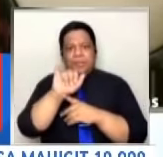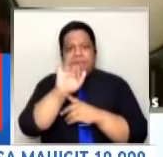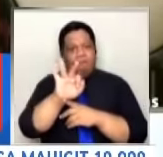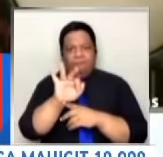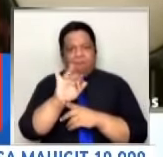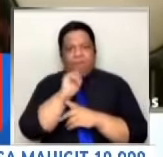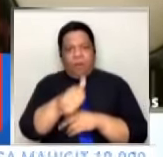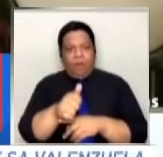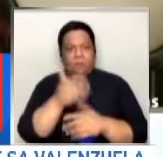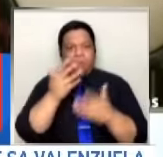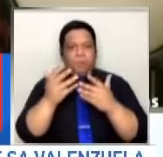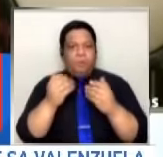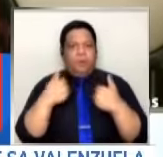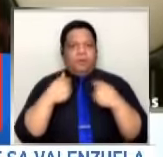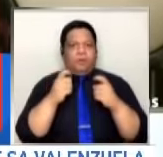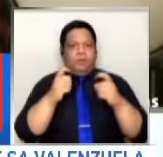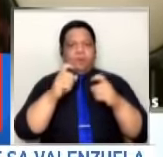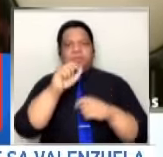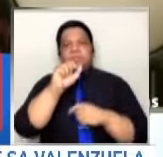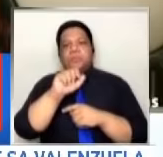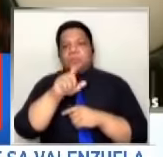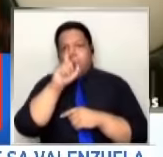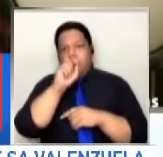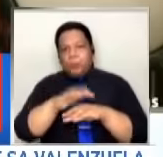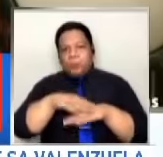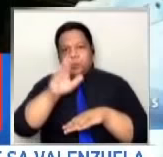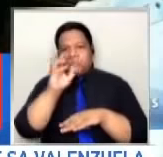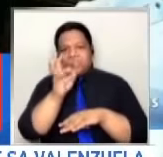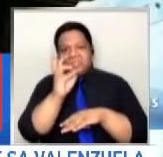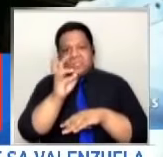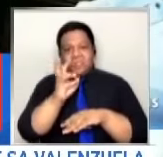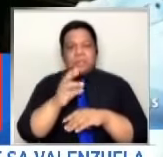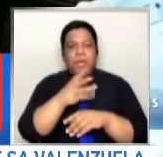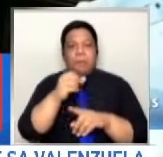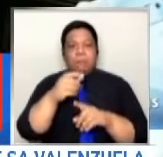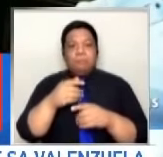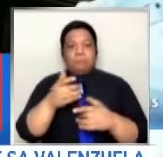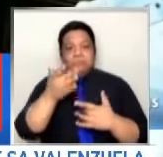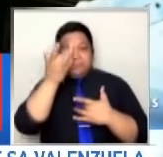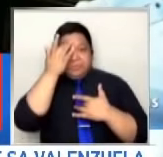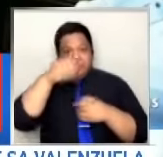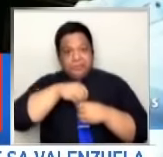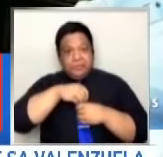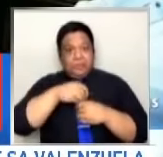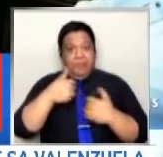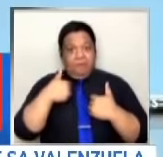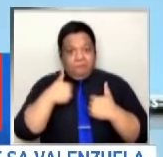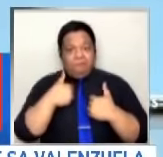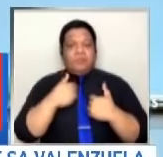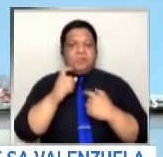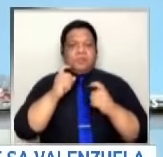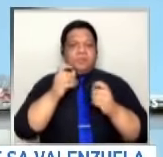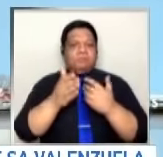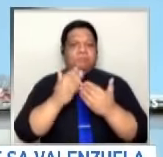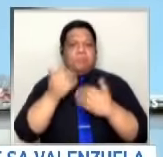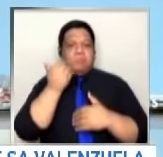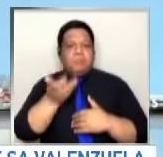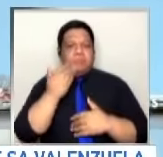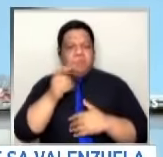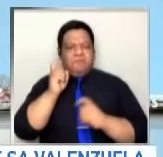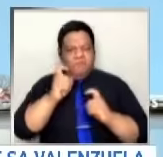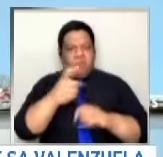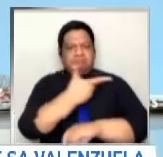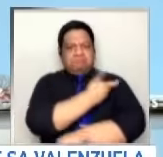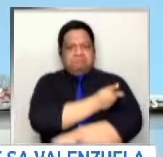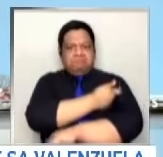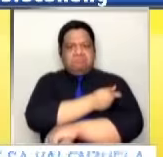maraming mamamatay na mga elderly at saka mga may comorbidities. Para sa unang balita, Joseph Morong, Buong Puso para sa Pilipino.